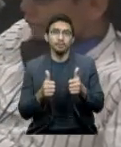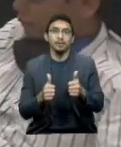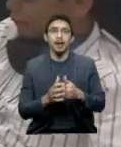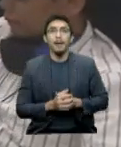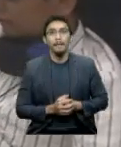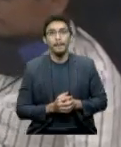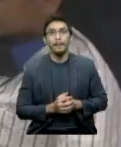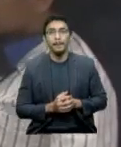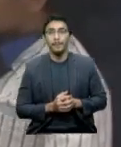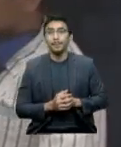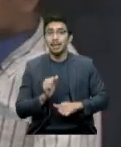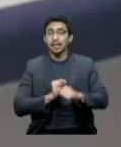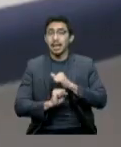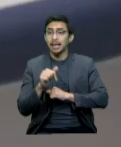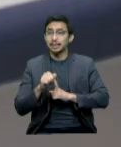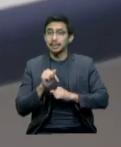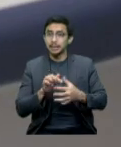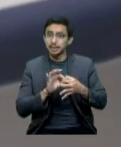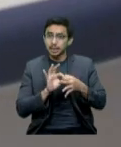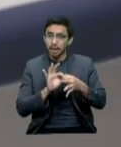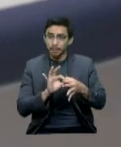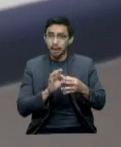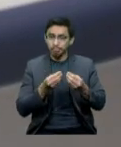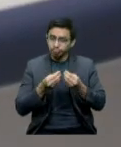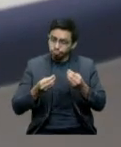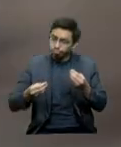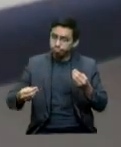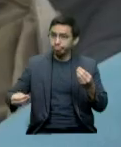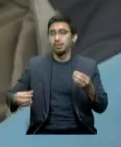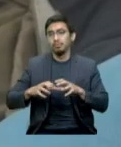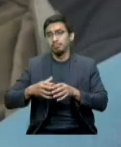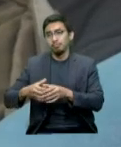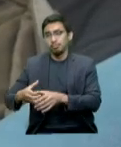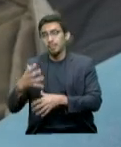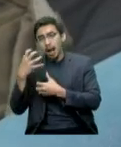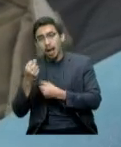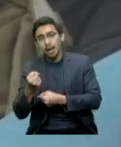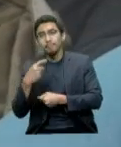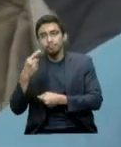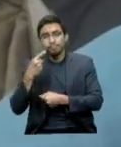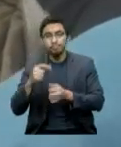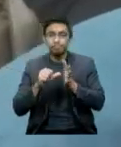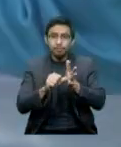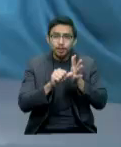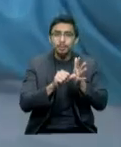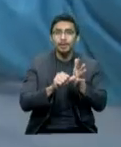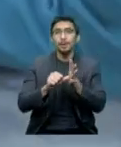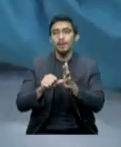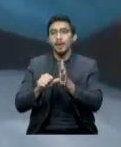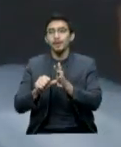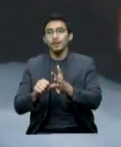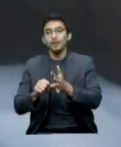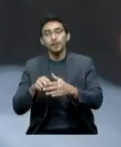Aksi nyata MNC Peduli bersama unit-unit usaha MNC Group ini diharapkan dapat terus hadir memberikan manfaat dan berdampak positif